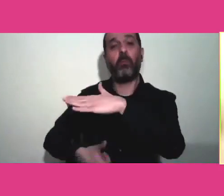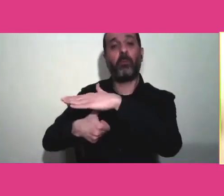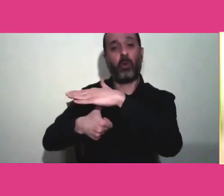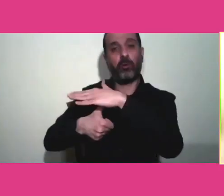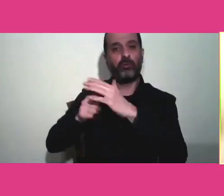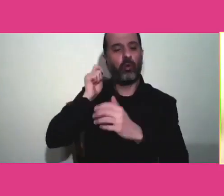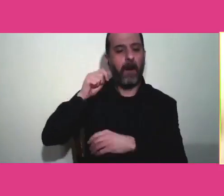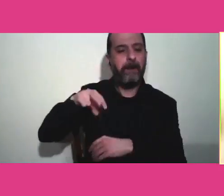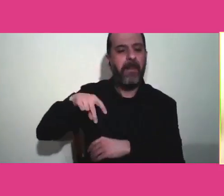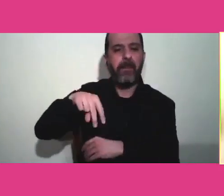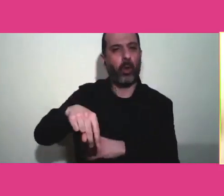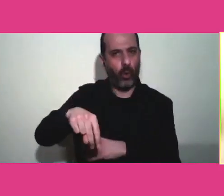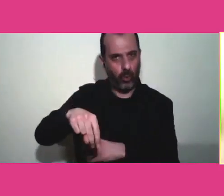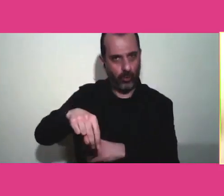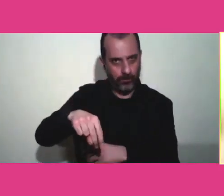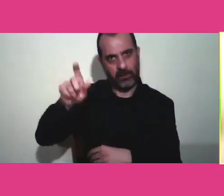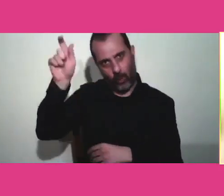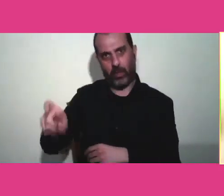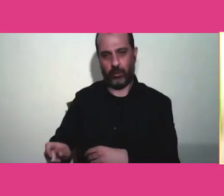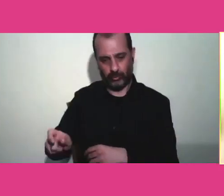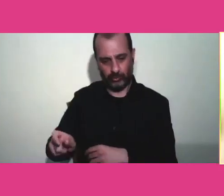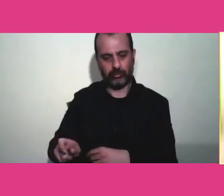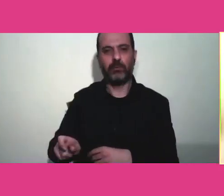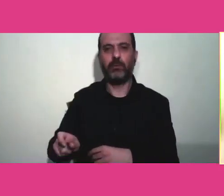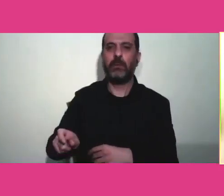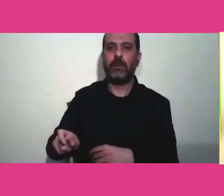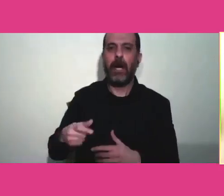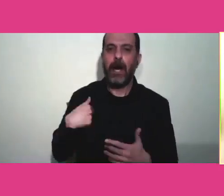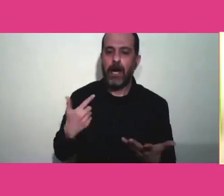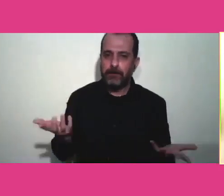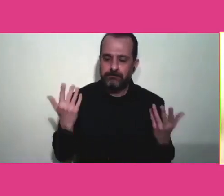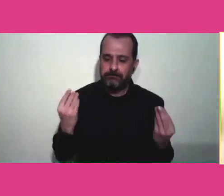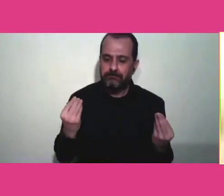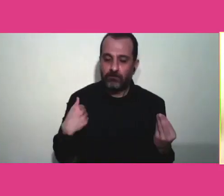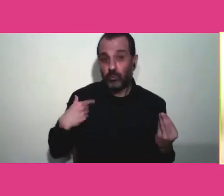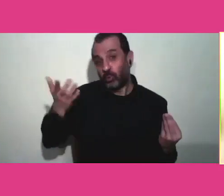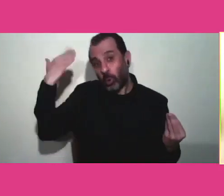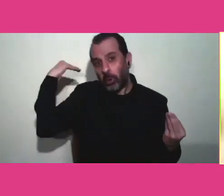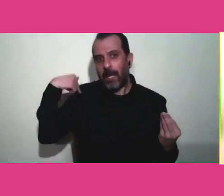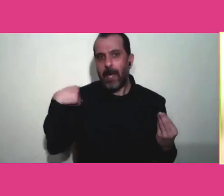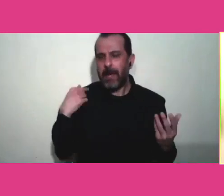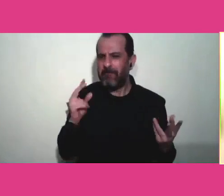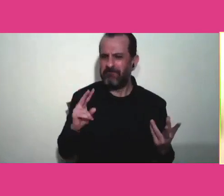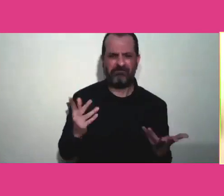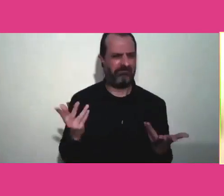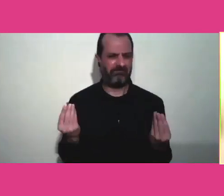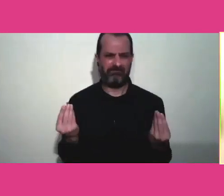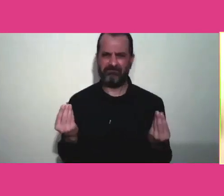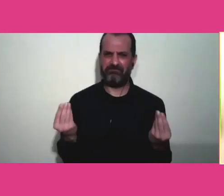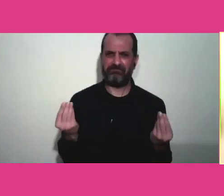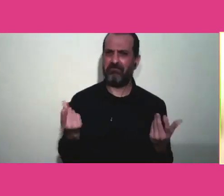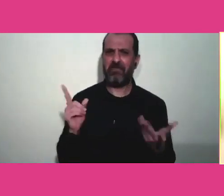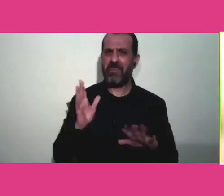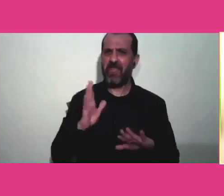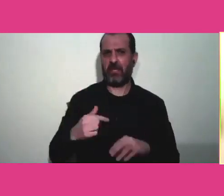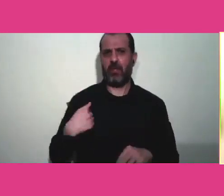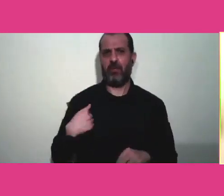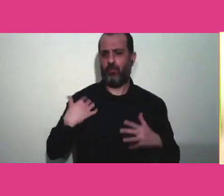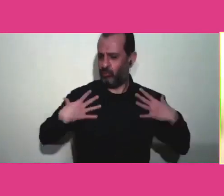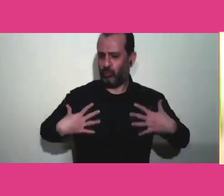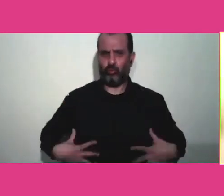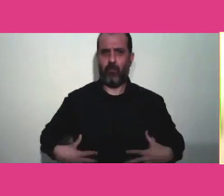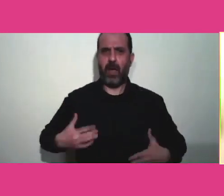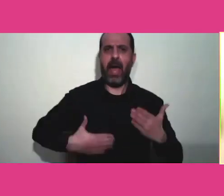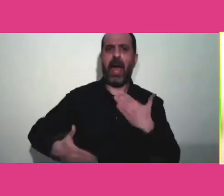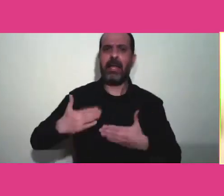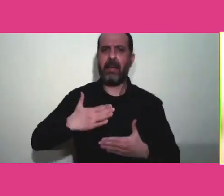Περπατώ. Και αυτό που δεν μου κόλλαγε τελικά είναι ότι δεν φταίει το σώμα μου που είμαι